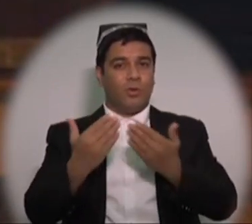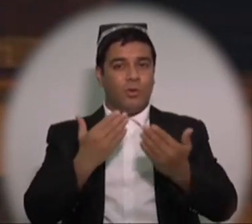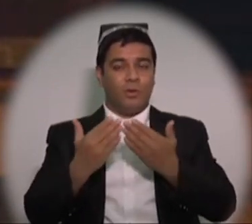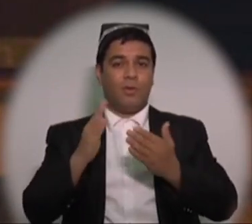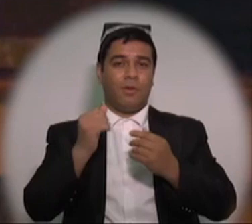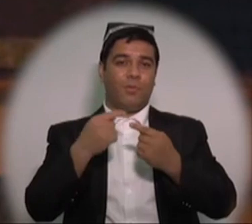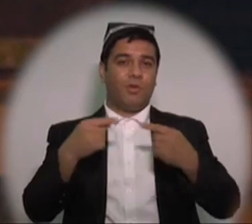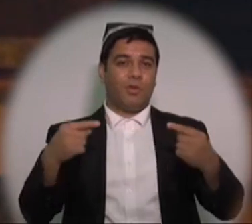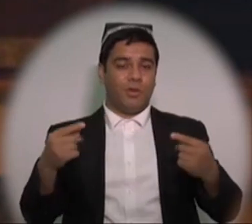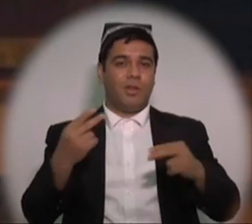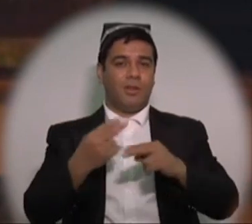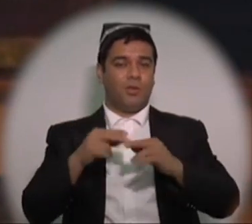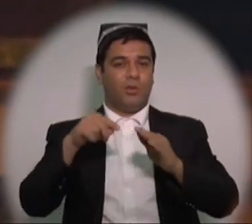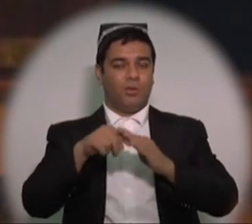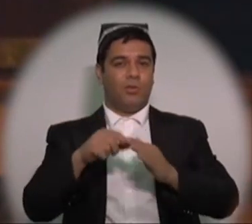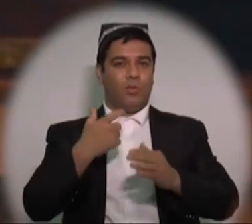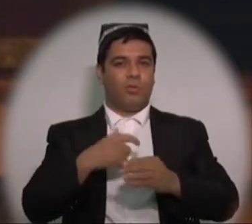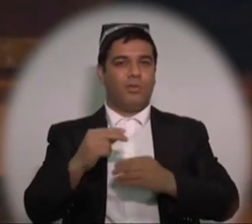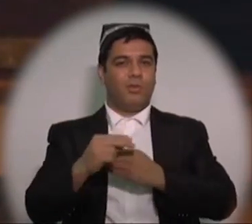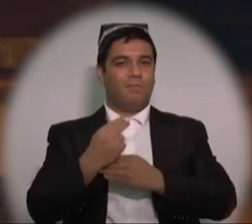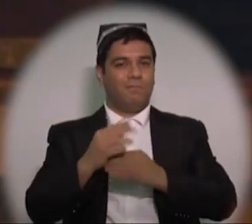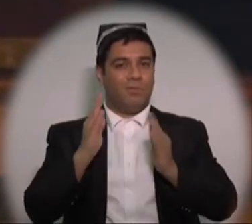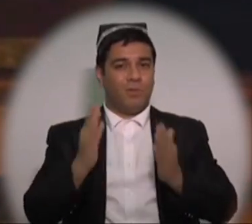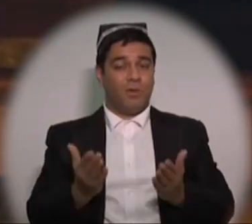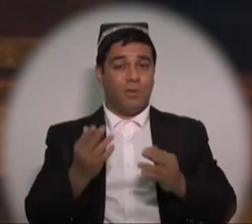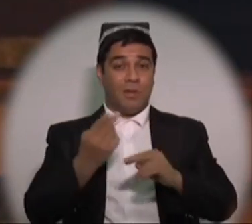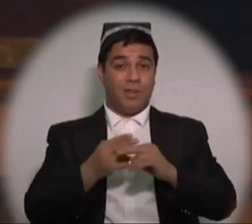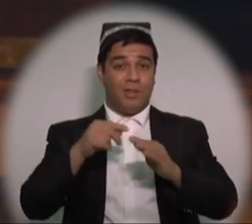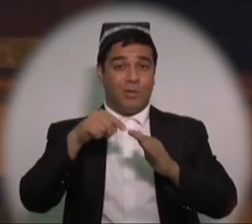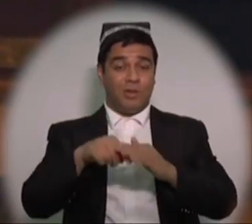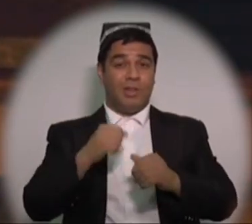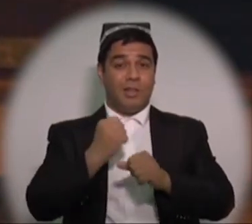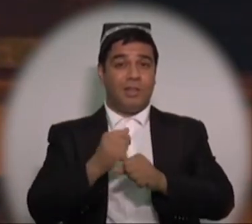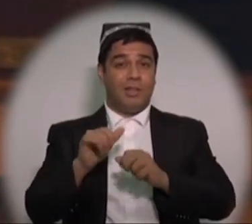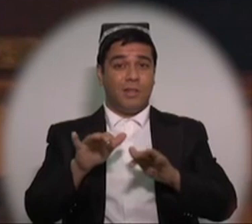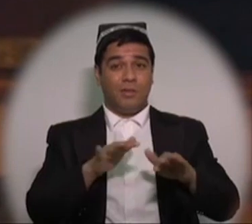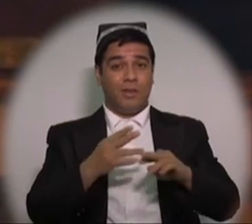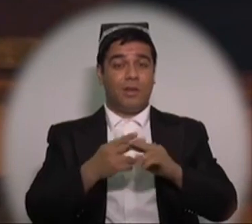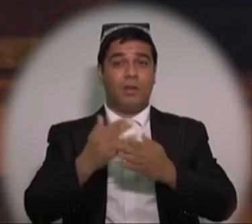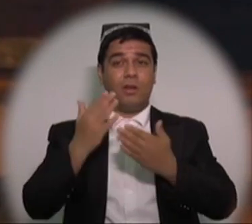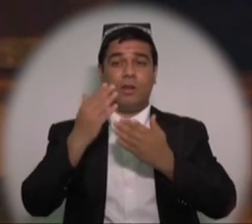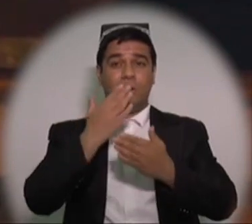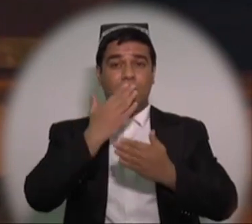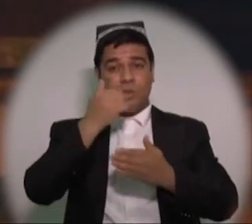münasebetler ve başka sahalarda hem. Mana şu işlerde Ramazan ayıda